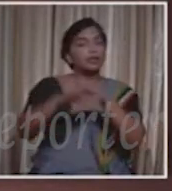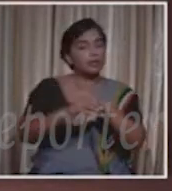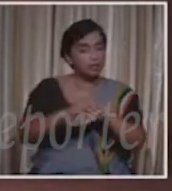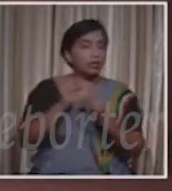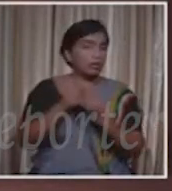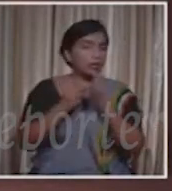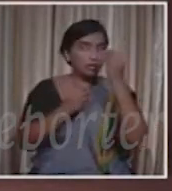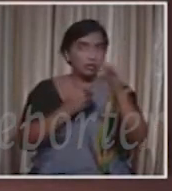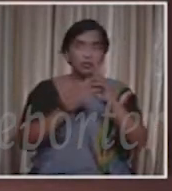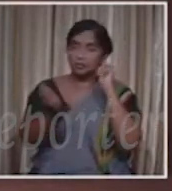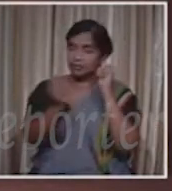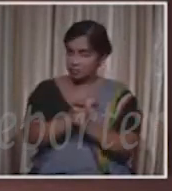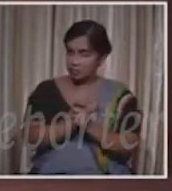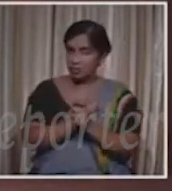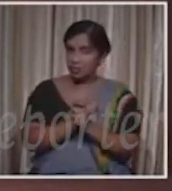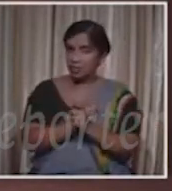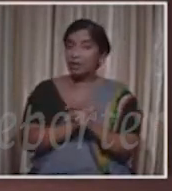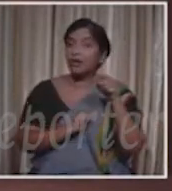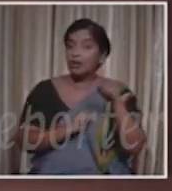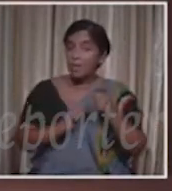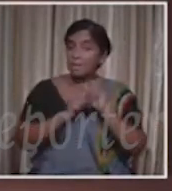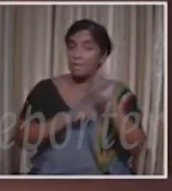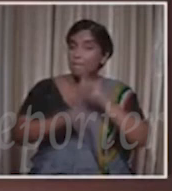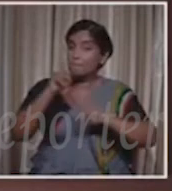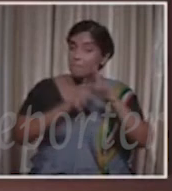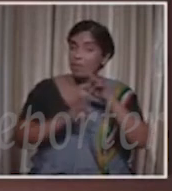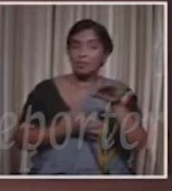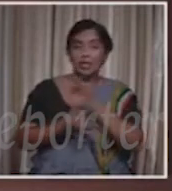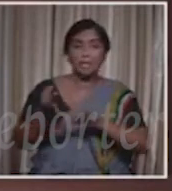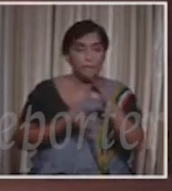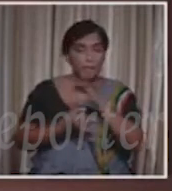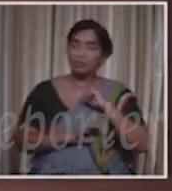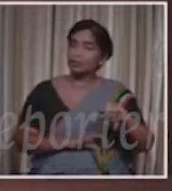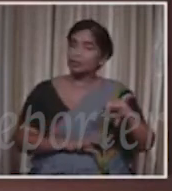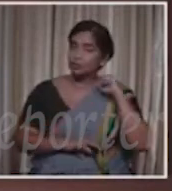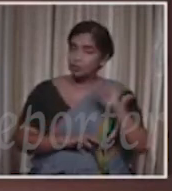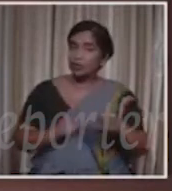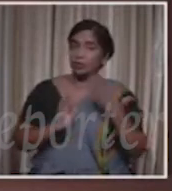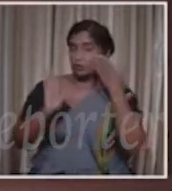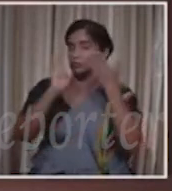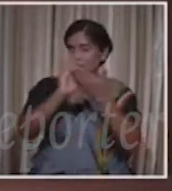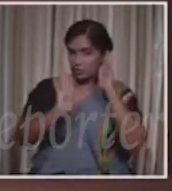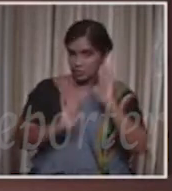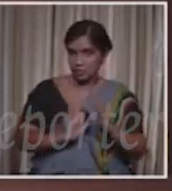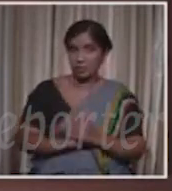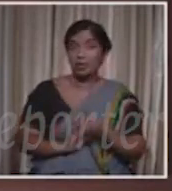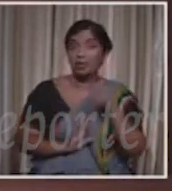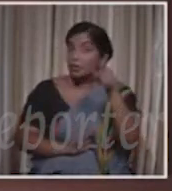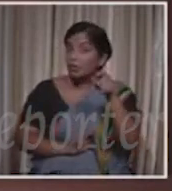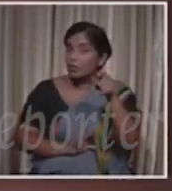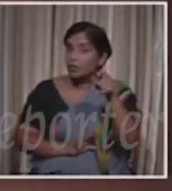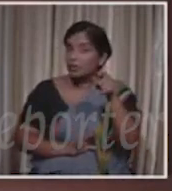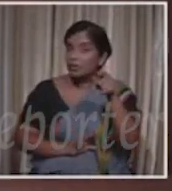මැදිහත් වීමෙන් ගෙනෙන ලද සංශෝධනයක් අපි පාර්ලිමේන්තුවේ ප්‍රජාතන්ත්‍රවාදයේ ශක්තිමත් කිරීම සඳහා අපි නීති පුවයි හැබැයි